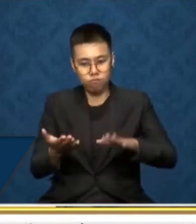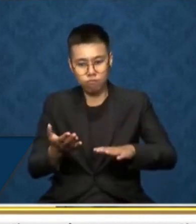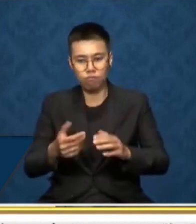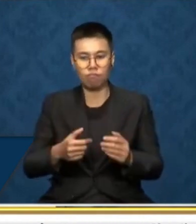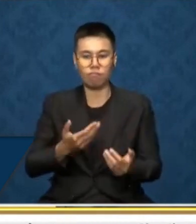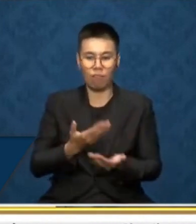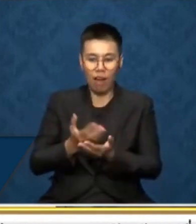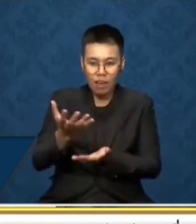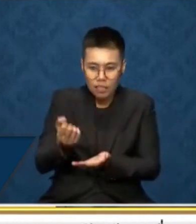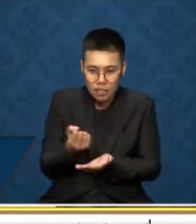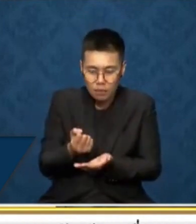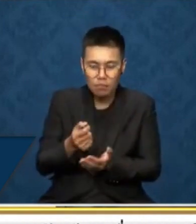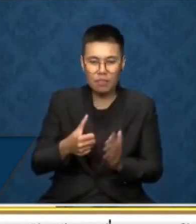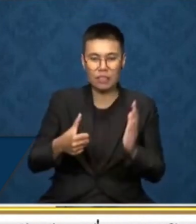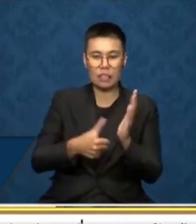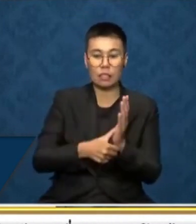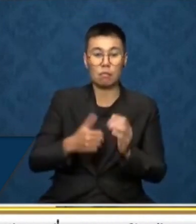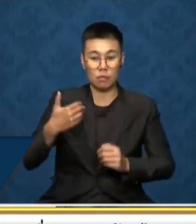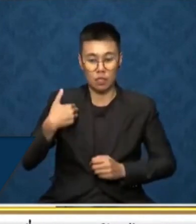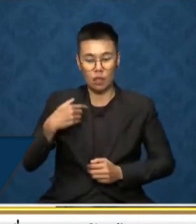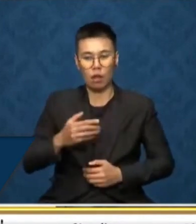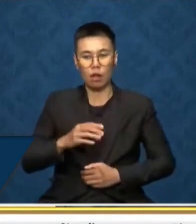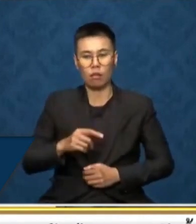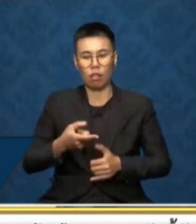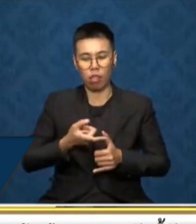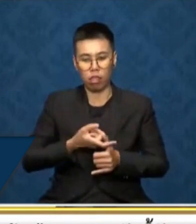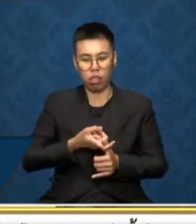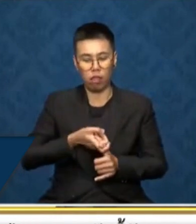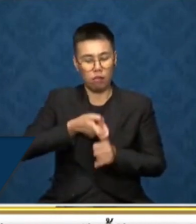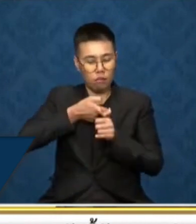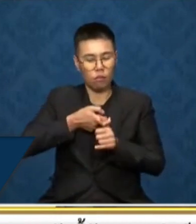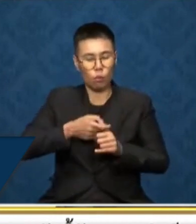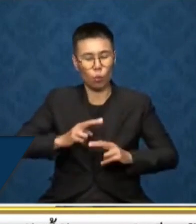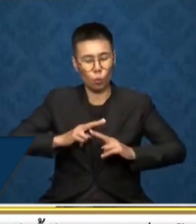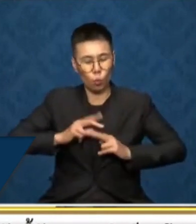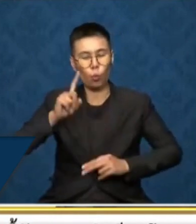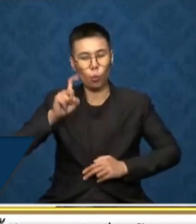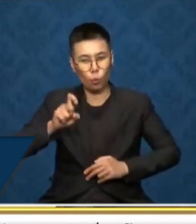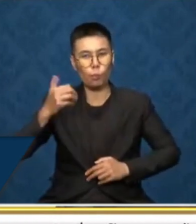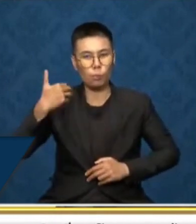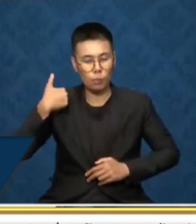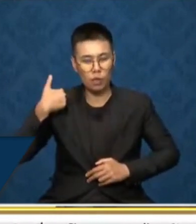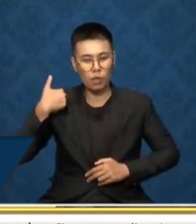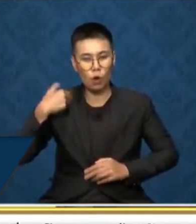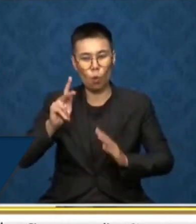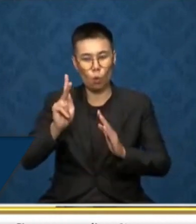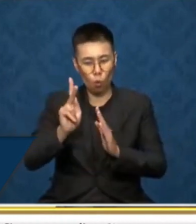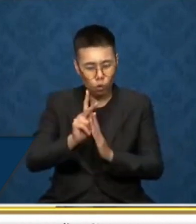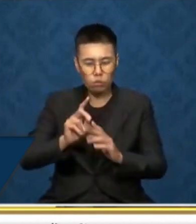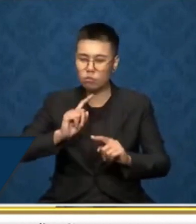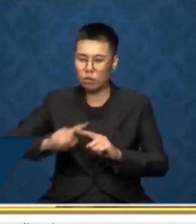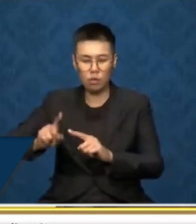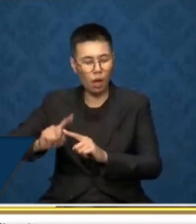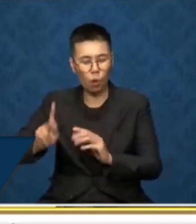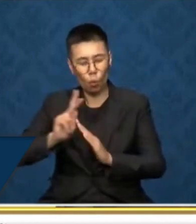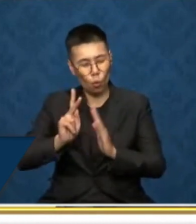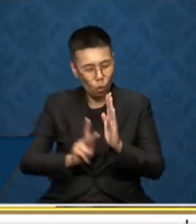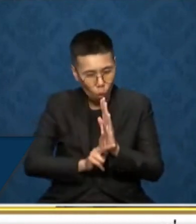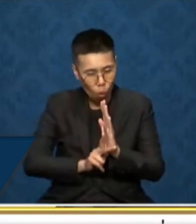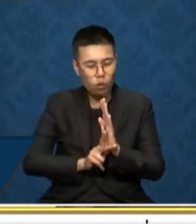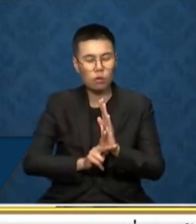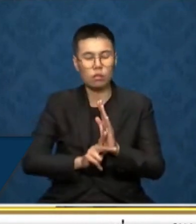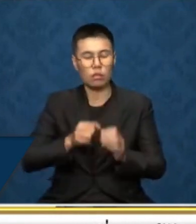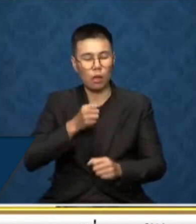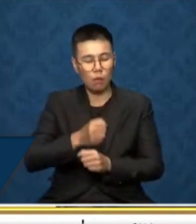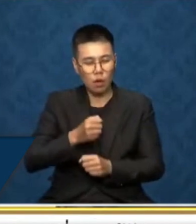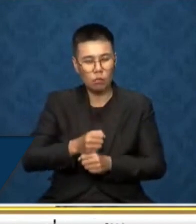สินบางรายฆ่าตัวตายครับท่านประธานครับจากมาตรการต่างๆนะครับจากกฎหมายจากกฎเกณฑ์ต่